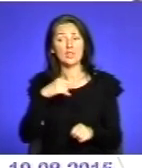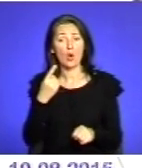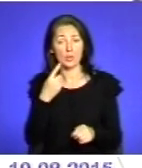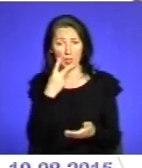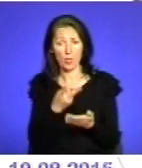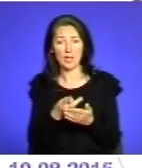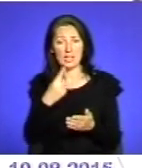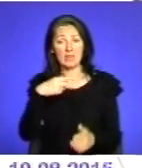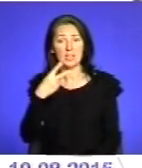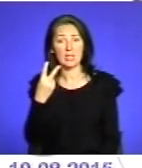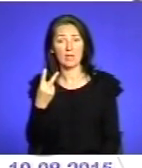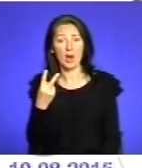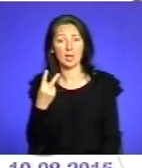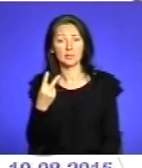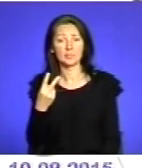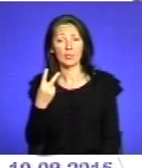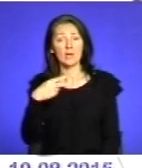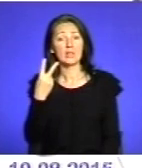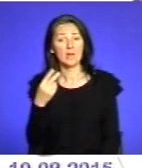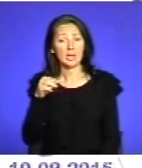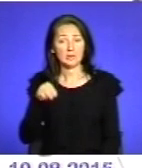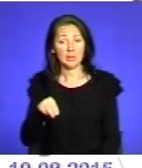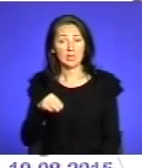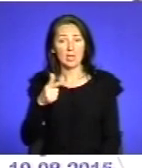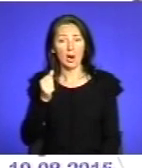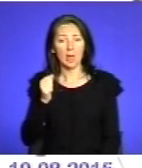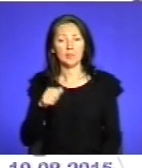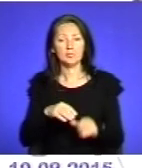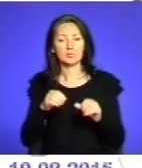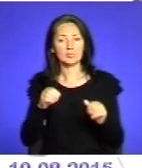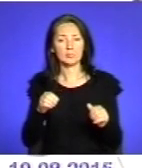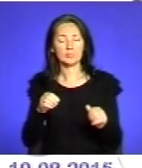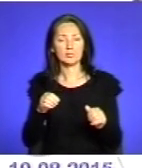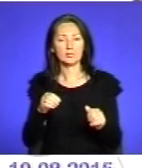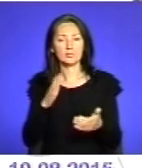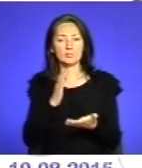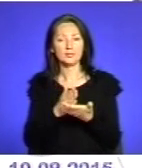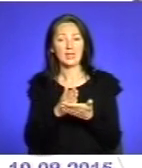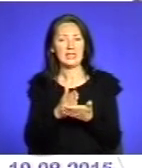що 22 тисячі гектарів землі є